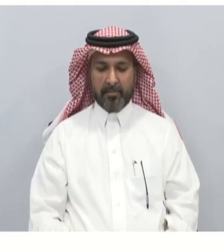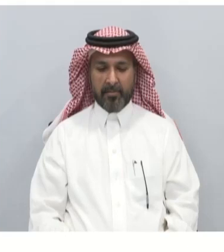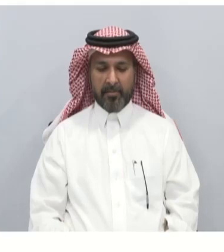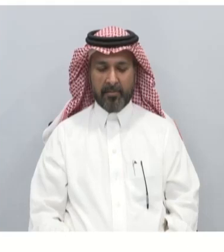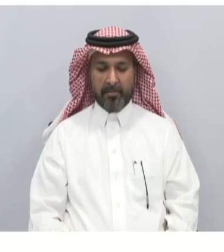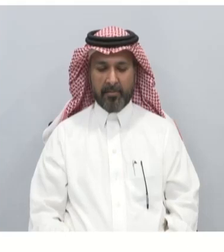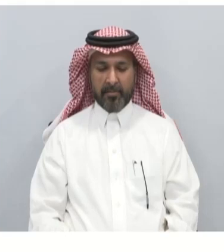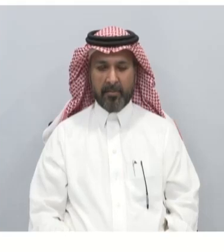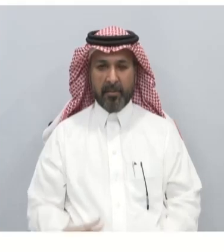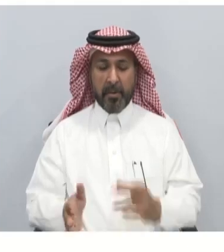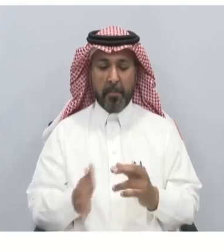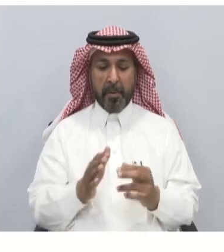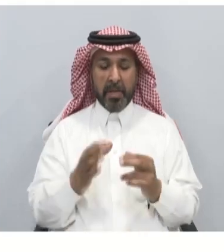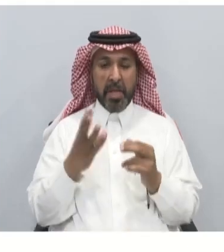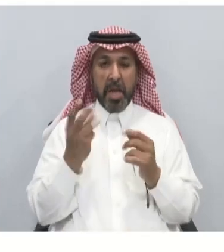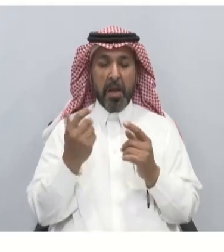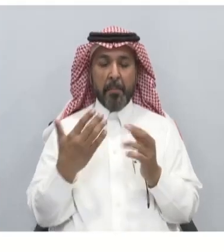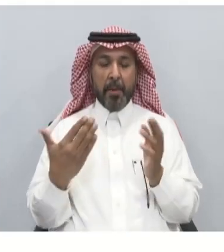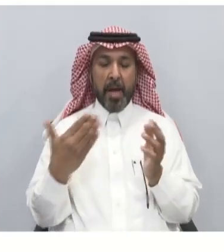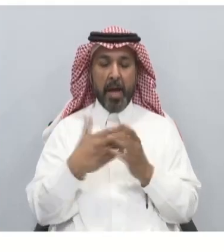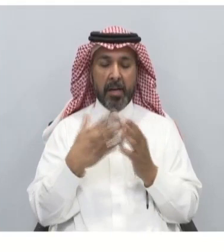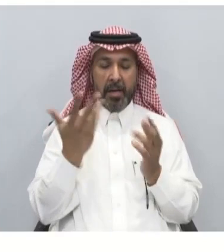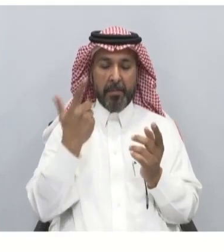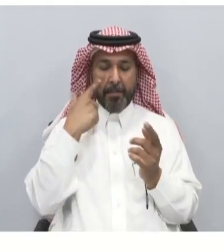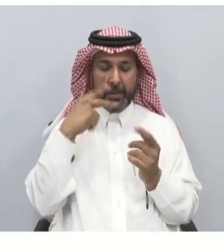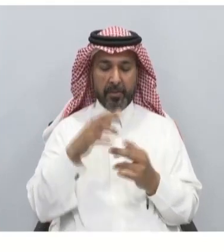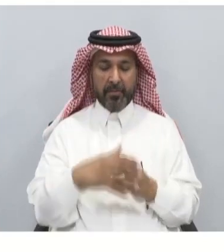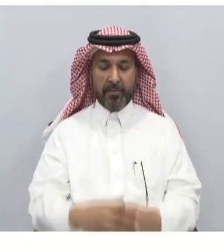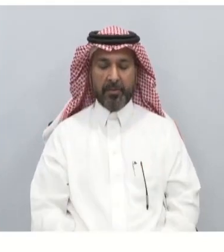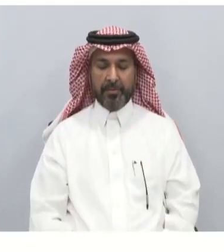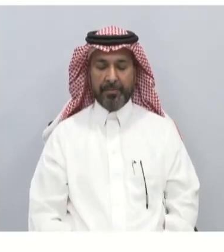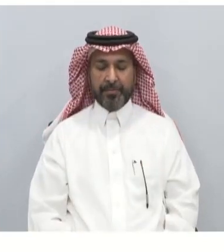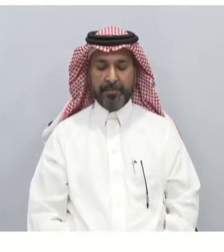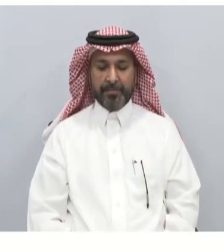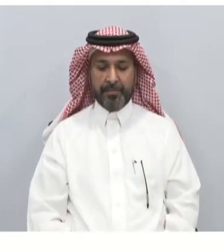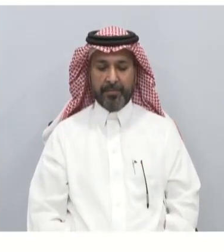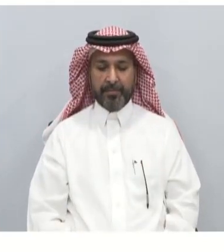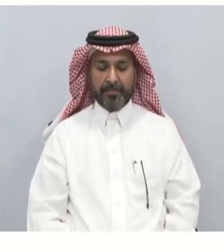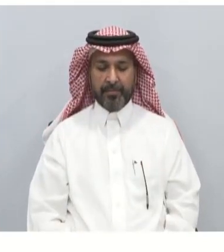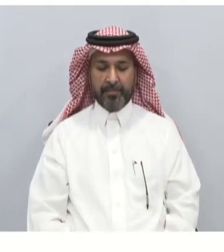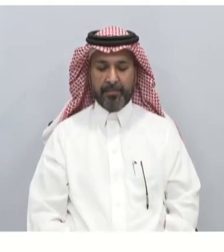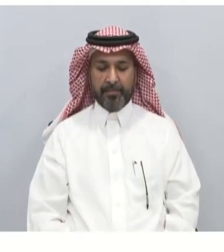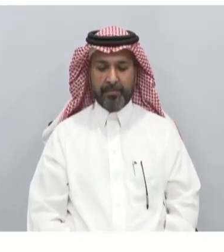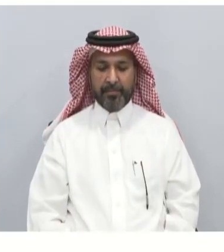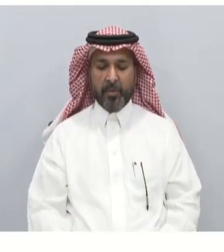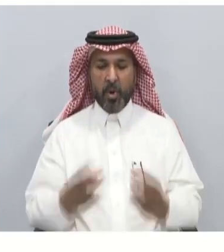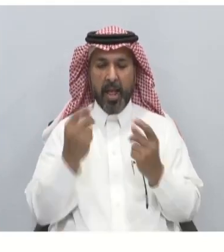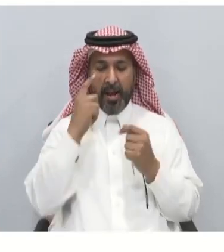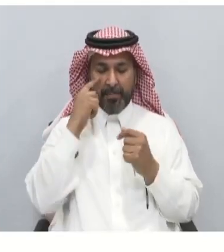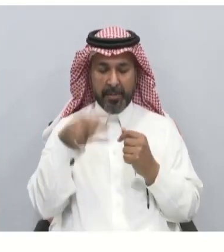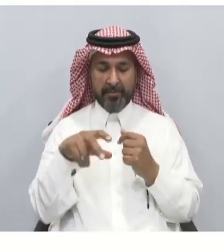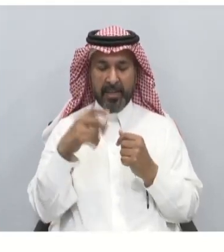باستعمال حدها النوني الذي يربط بين رقم الحد وقيمته، مثل هنا تحديد المتتابعة الحسابية باستعمال الحد